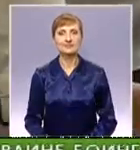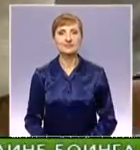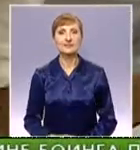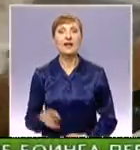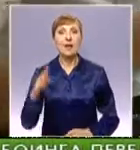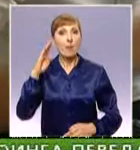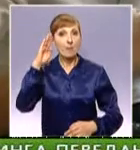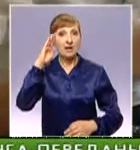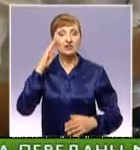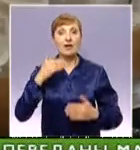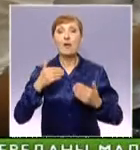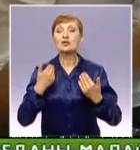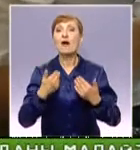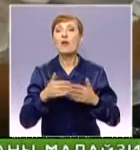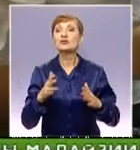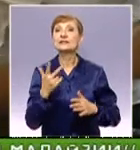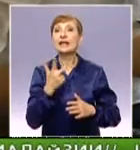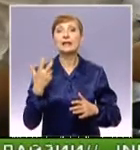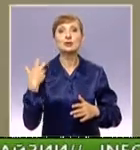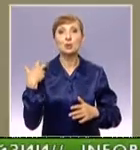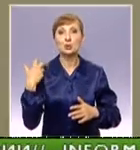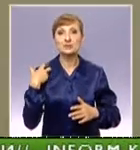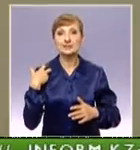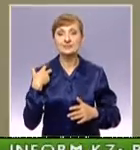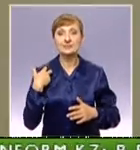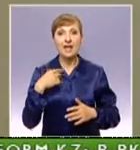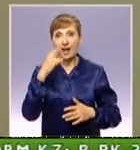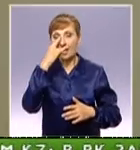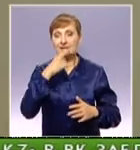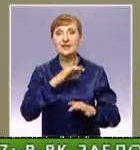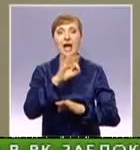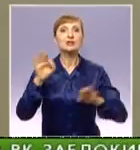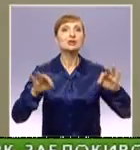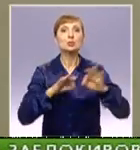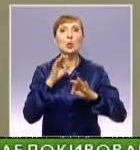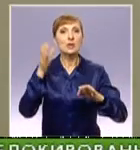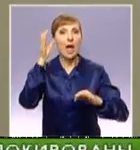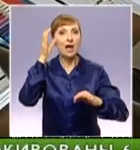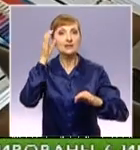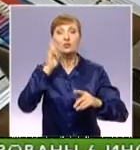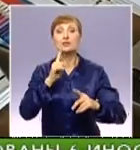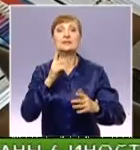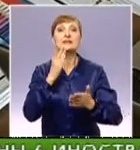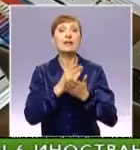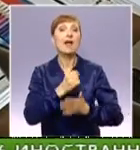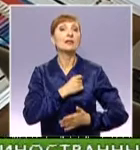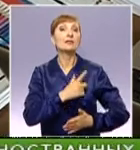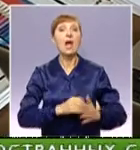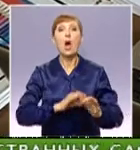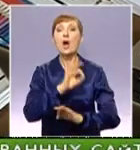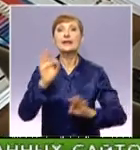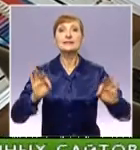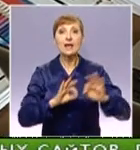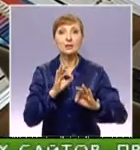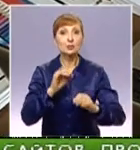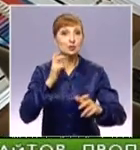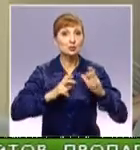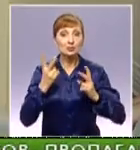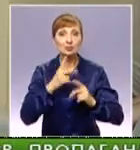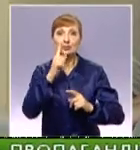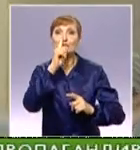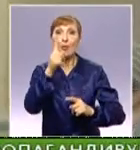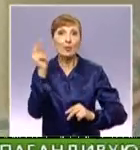Абылай Алатаев окончил третий курс Казанской головной архитектурно-строительной академии. Чтобы стать дипломированным архитектором, студенту нужен еще